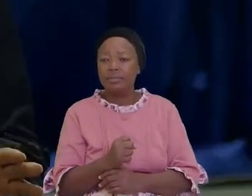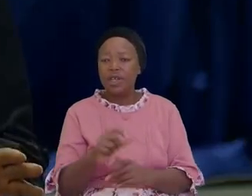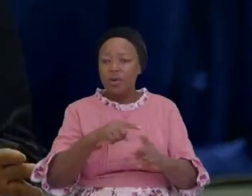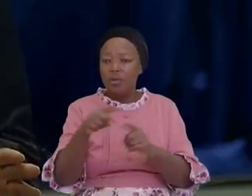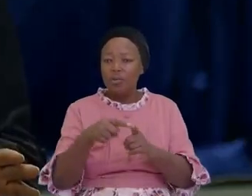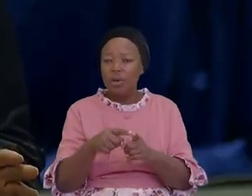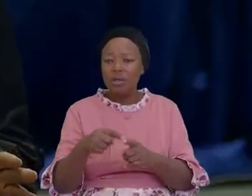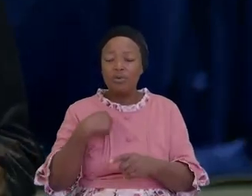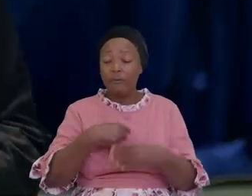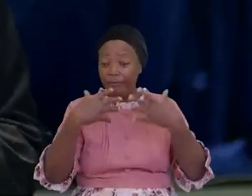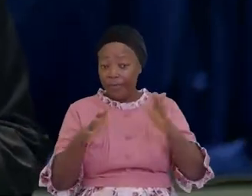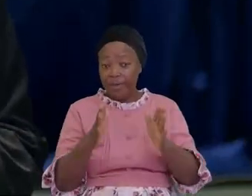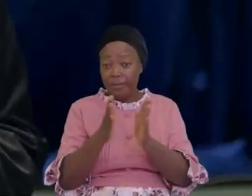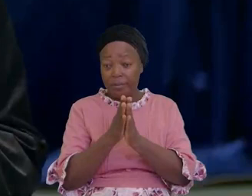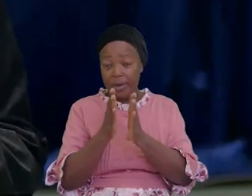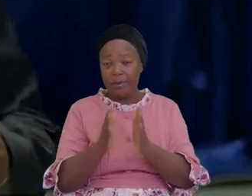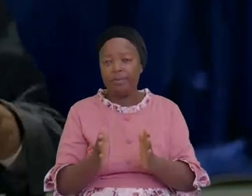Quand nous avons fini la prière,